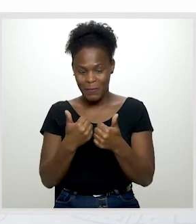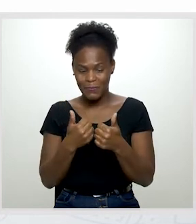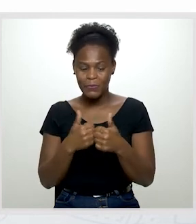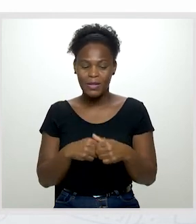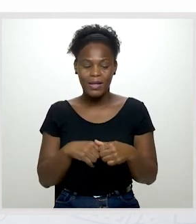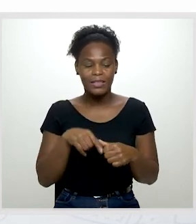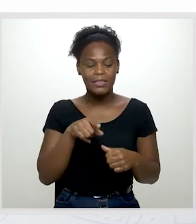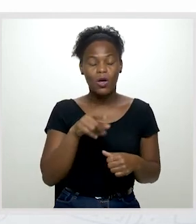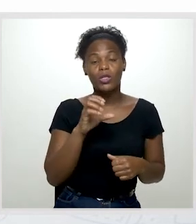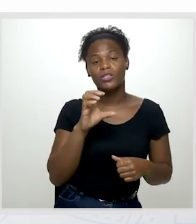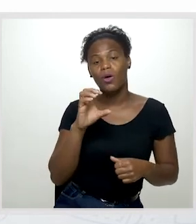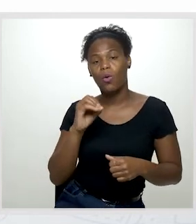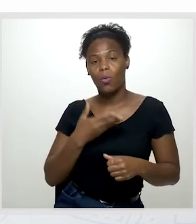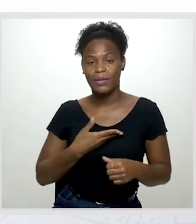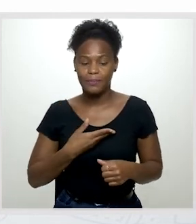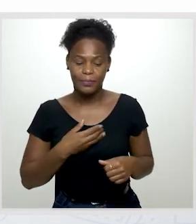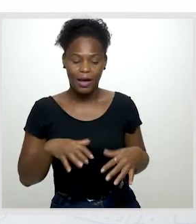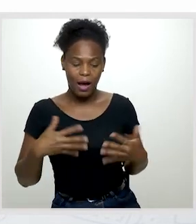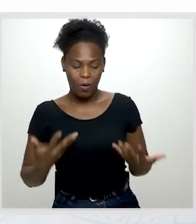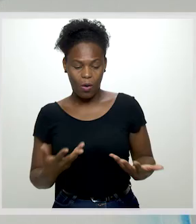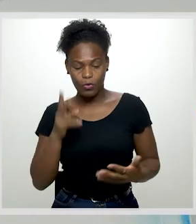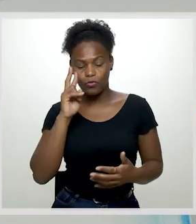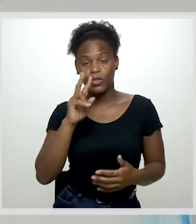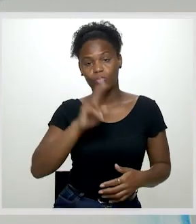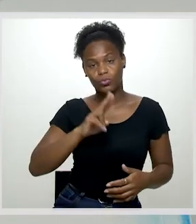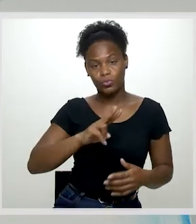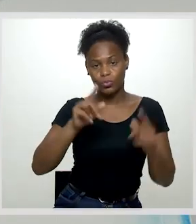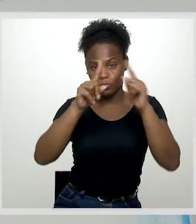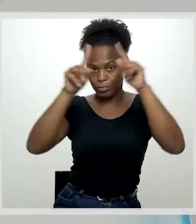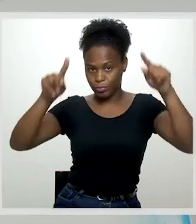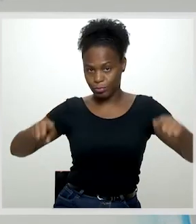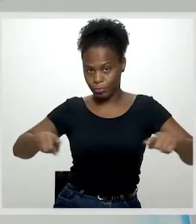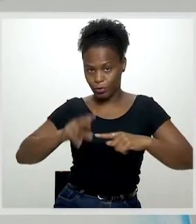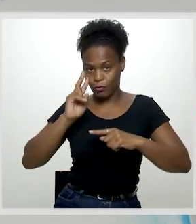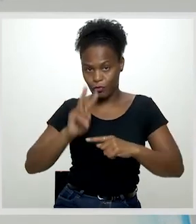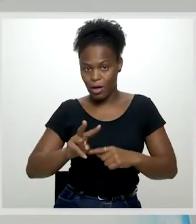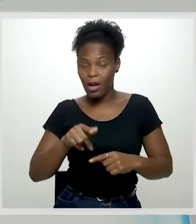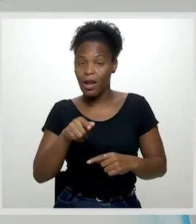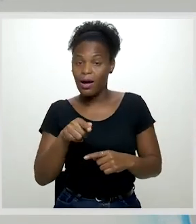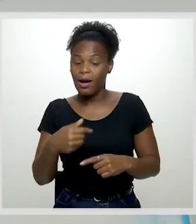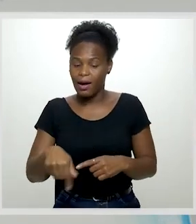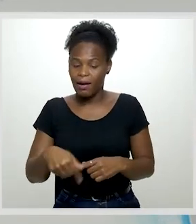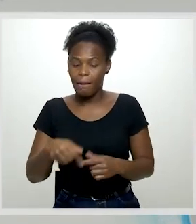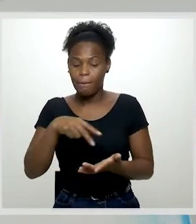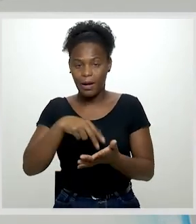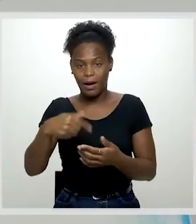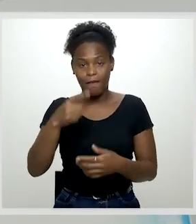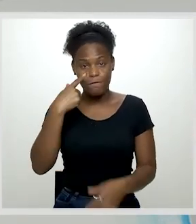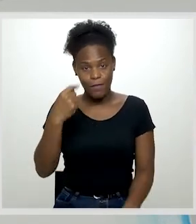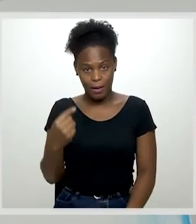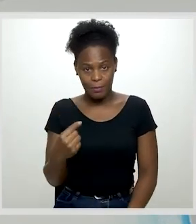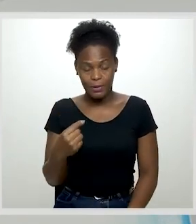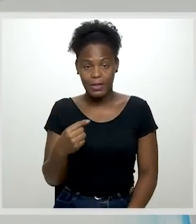ça, c'est pour les COD. Et maintenant, regarde le deuxième tableau. Là, nous avons la présence de